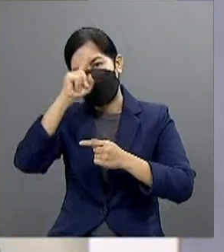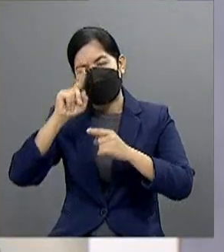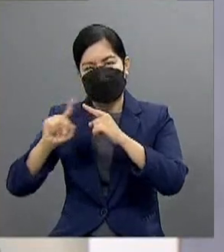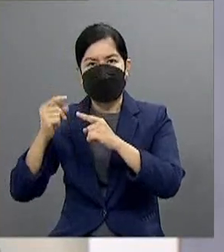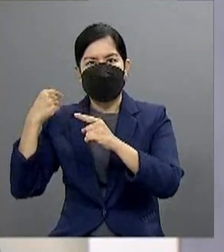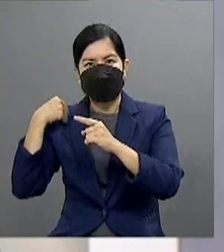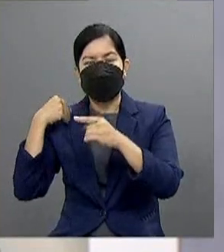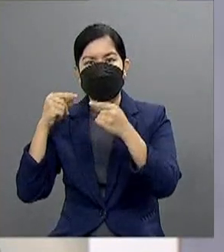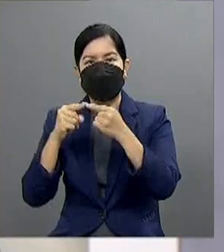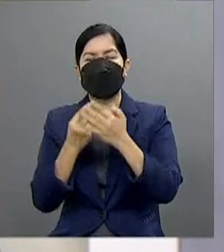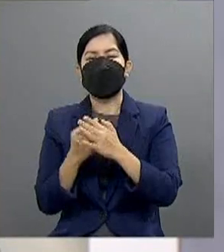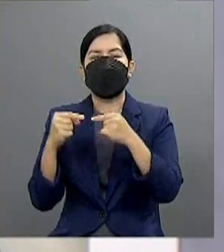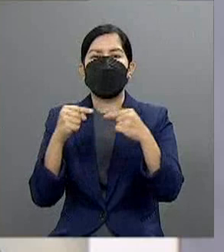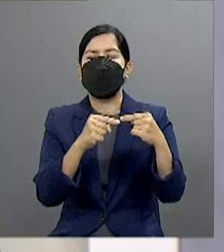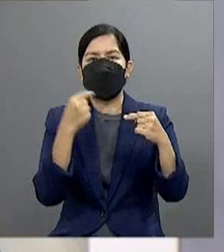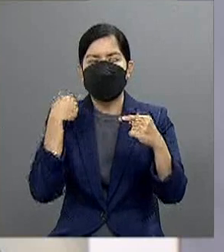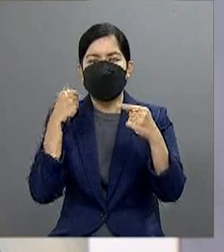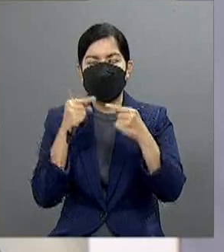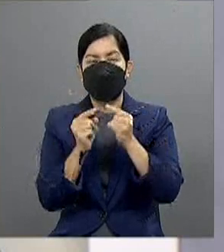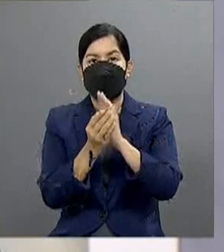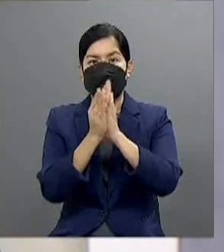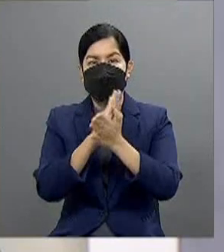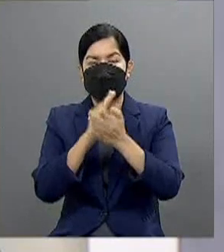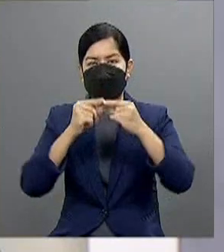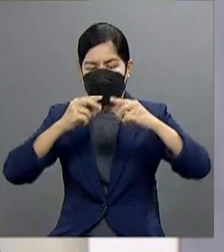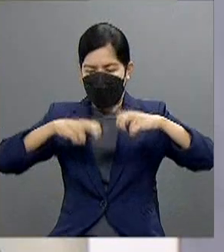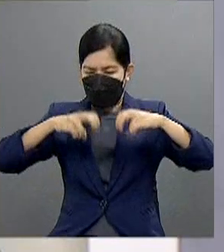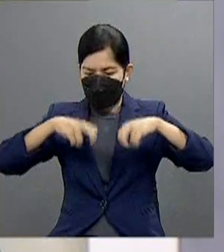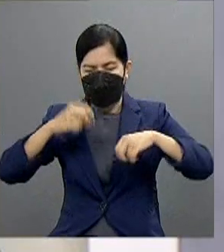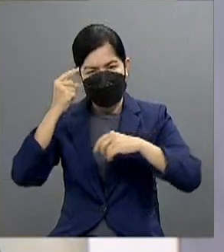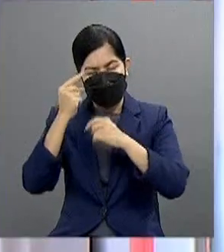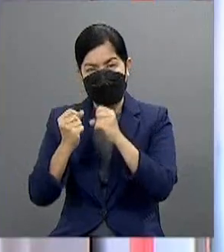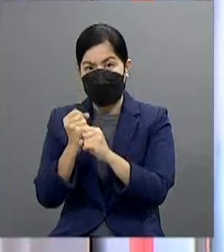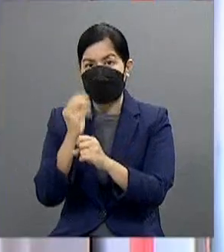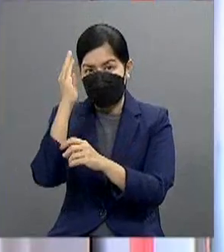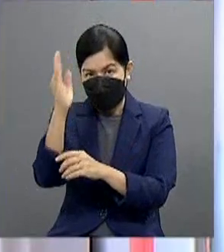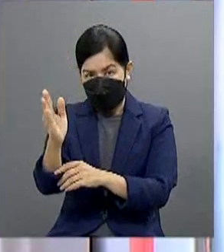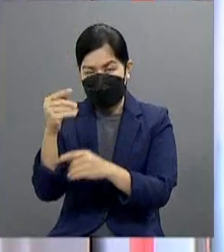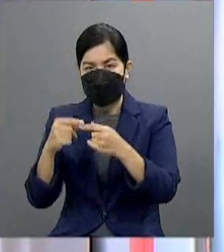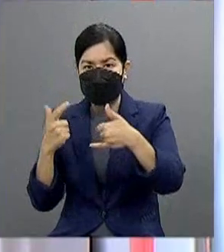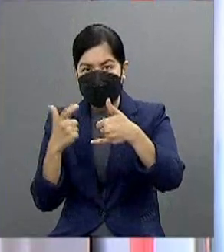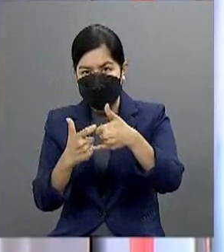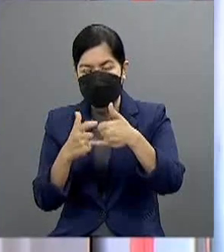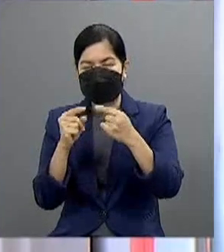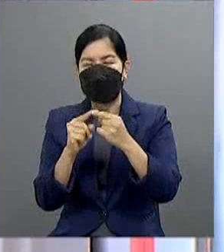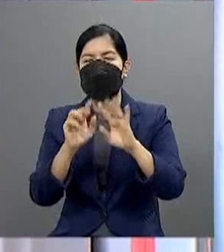ถือว่าทิศทางที่ดีแล้วกลางปีหน้าก็น่าจะได้ใช้วัคซีนฝีมือคนไทยด้วยนะฮะ นะก็รอกันต่อไปนะครับมีความคืบหน้า